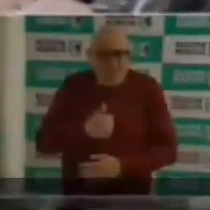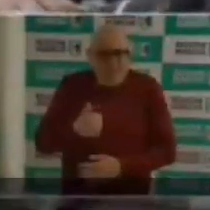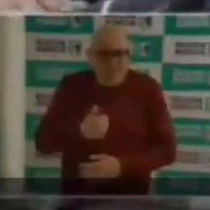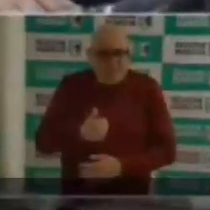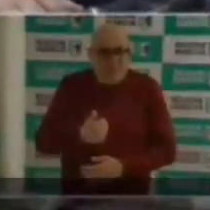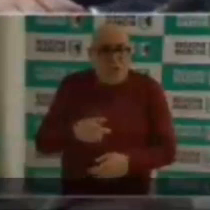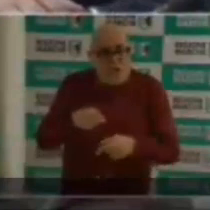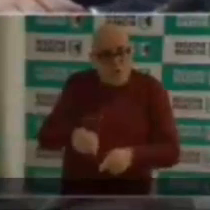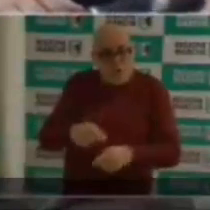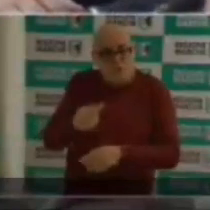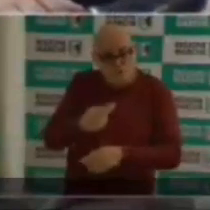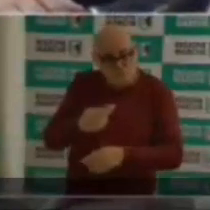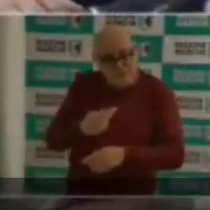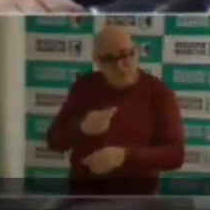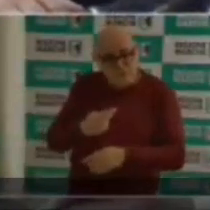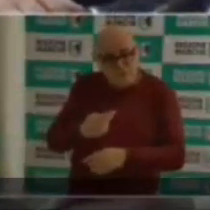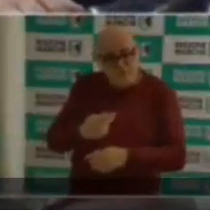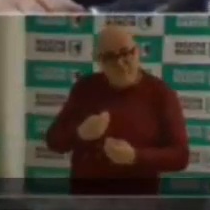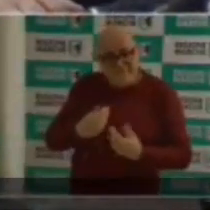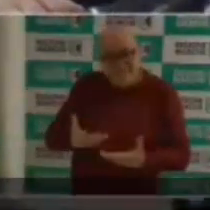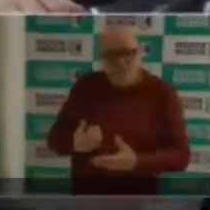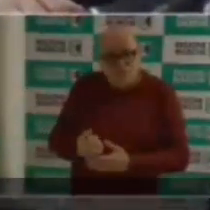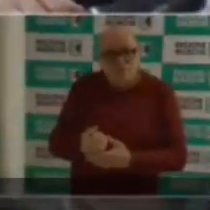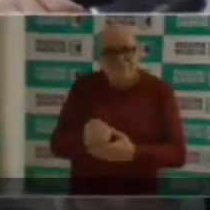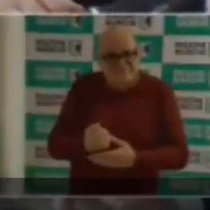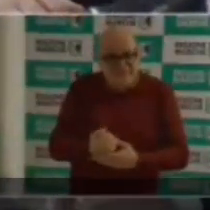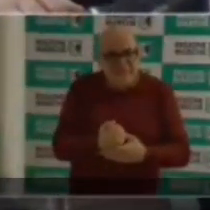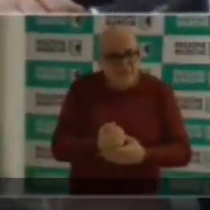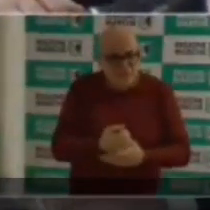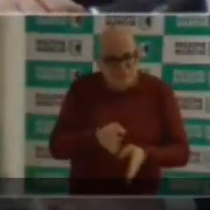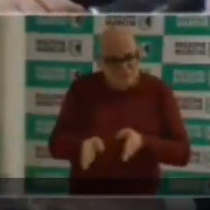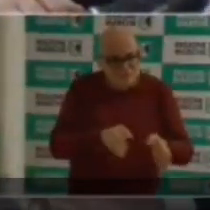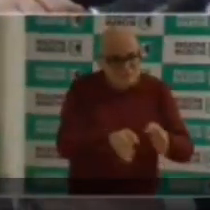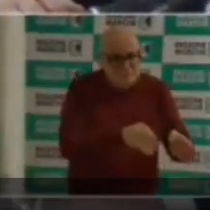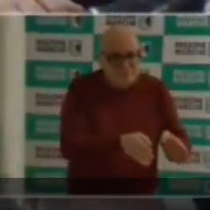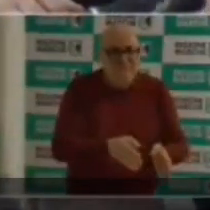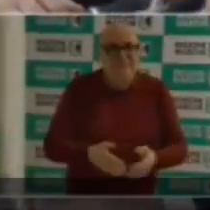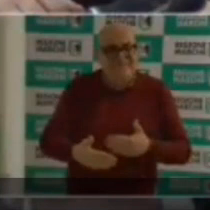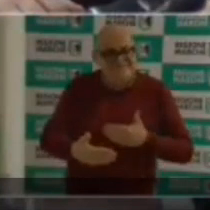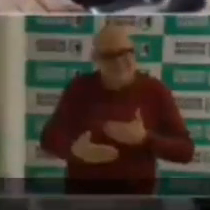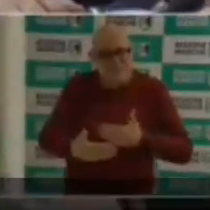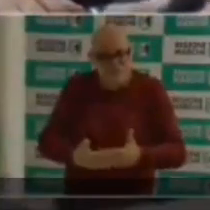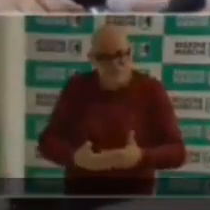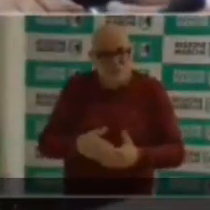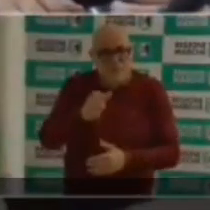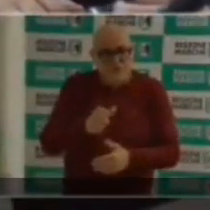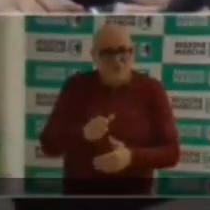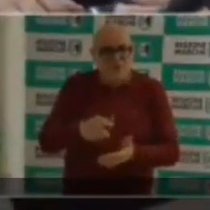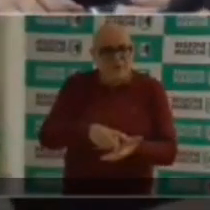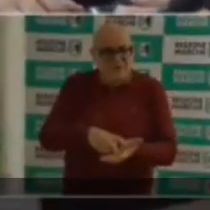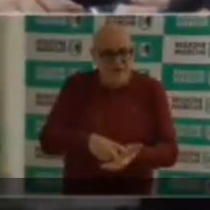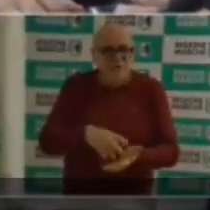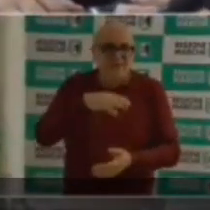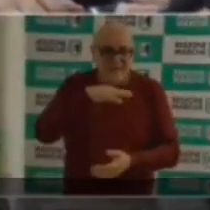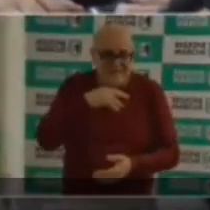va proprio in questa direzione di sostegno. Stare vicino ai più fragili e agli anziani è ovvio